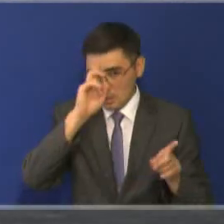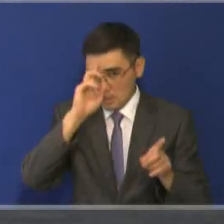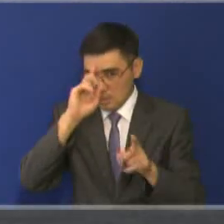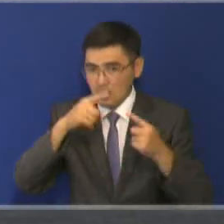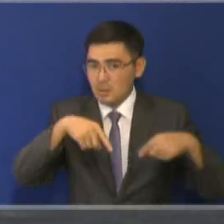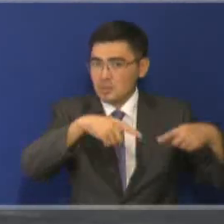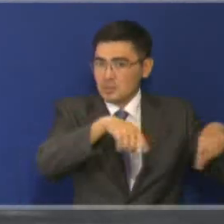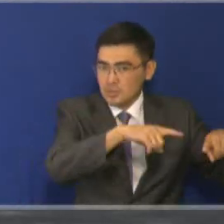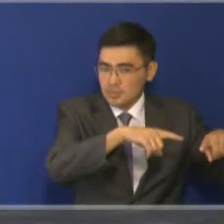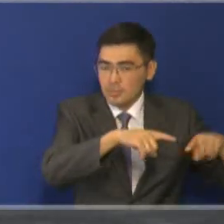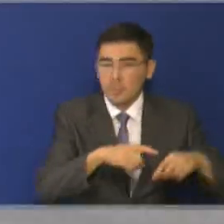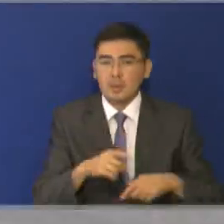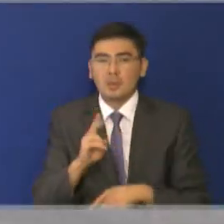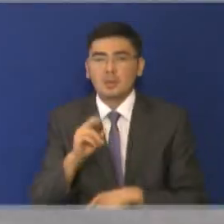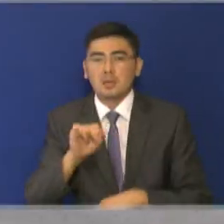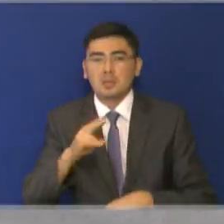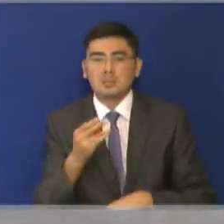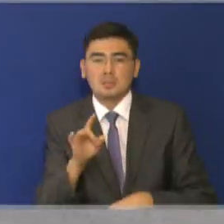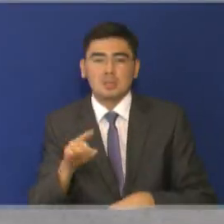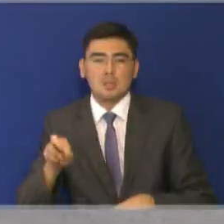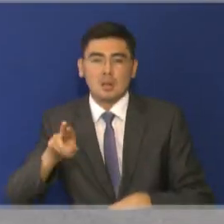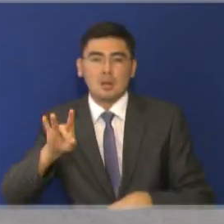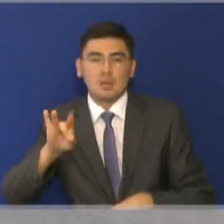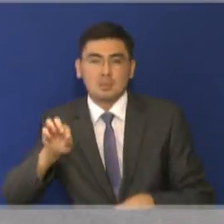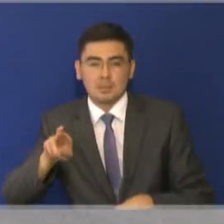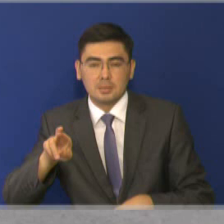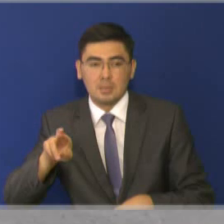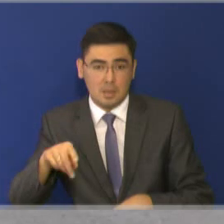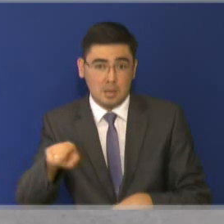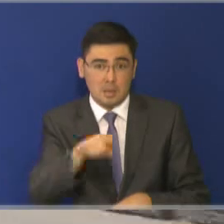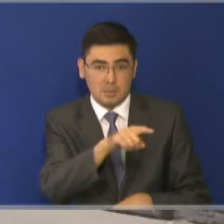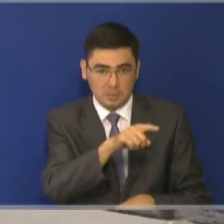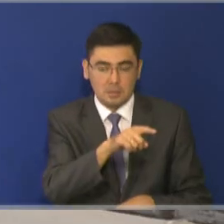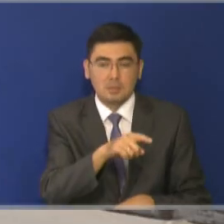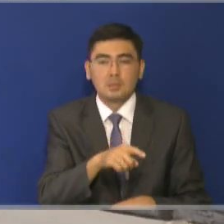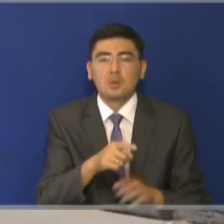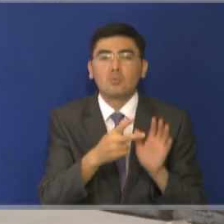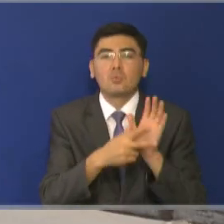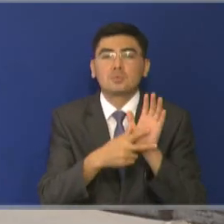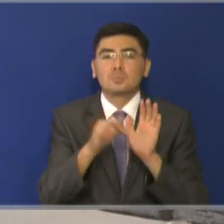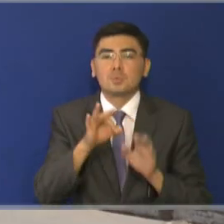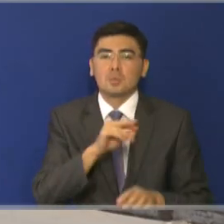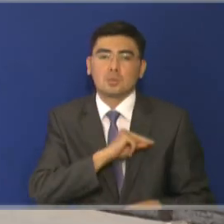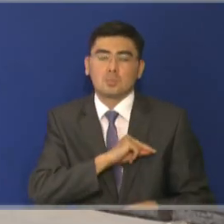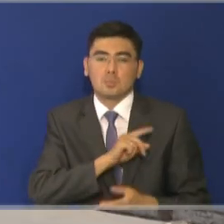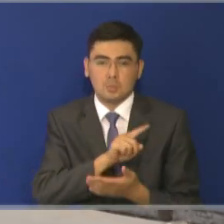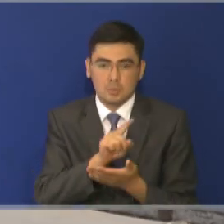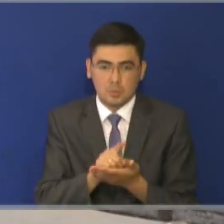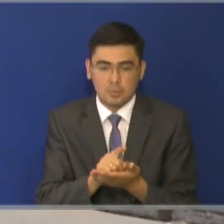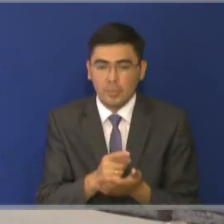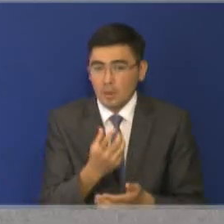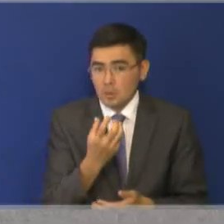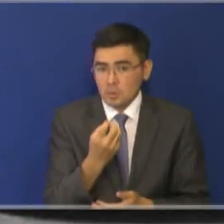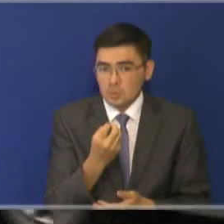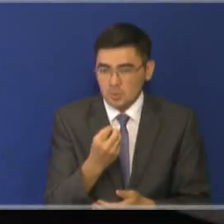ұйымдар, кеңсе қызметкерлері 80-20% көрсеткішпен жұмыс істеу керек. Сондай-ақ таза ауада қашықтықты сақтай отырып, жеке